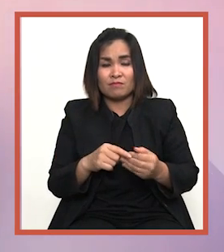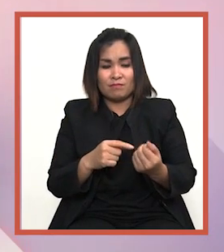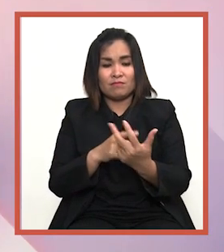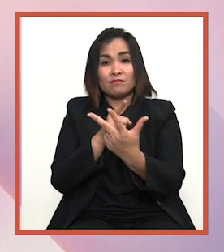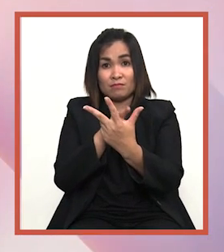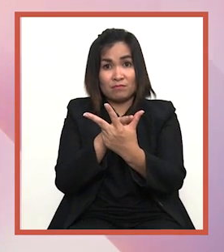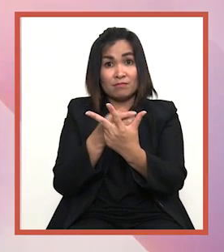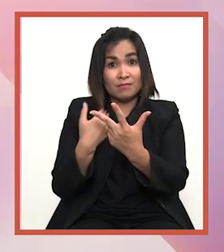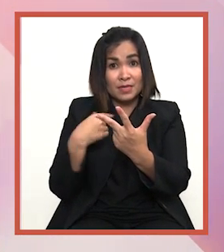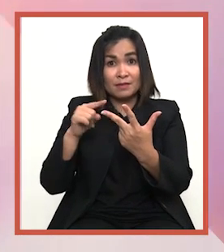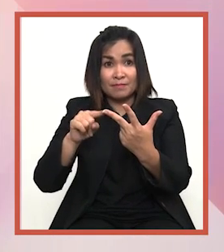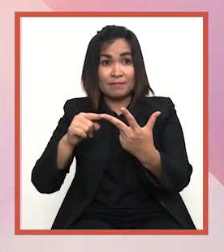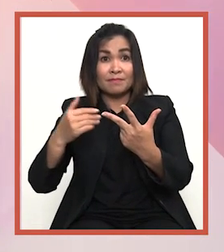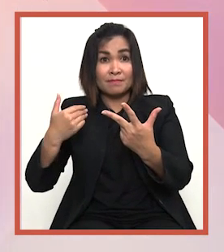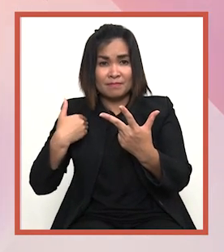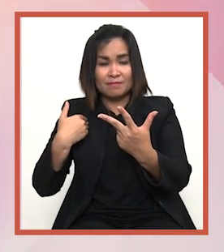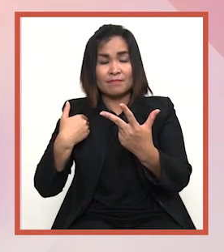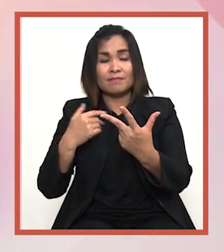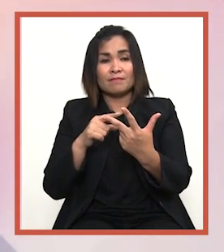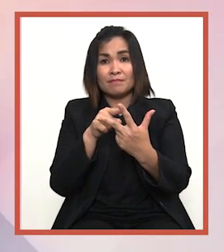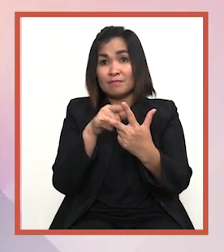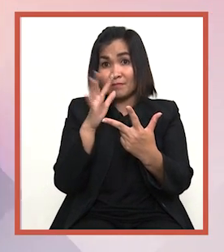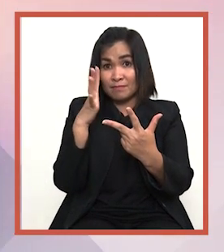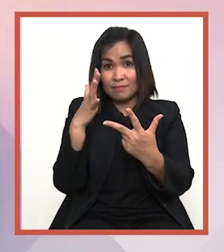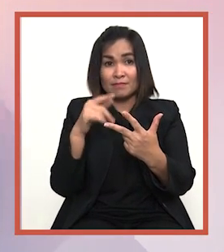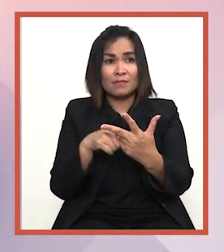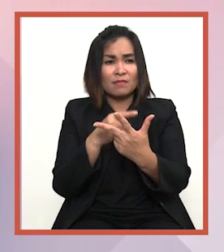บบงานติดตั้งนะครับเรามาดูแบบงานสมบูรณ์กันก่อน